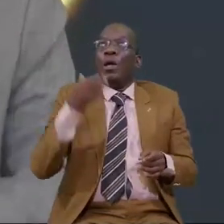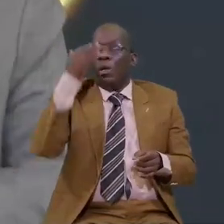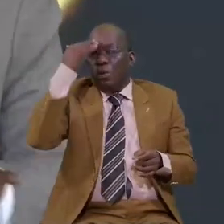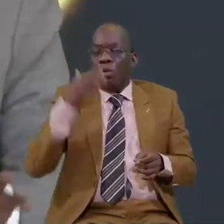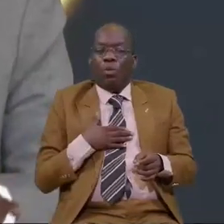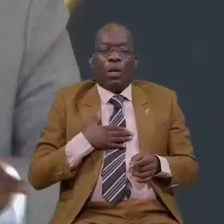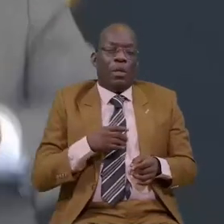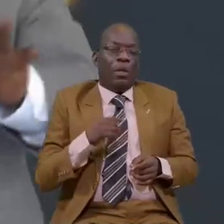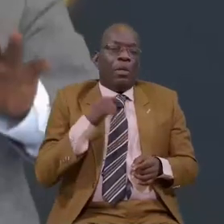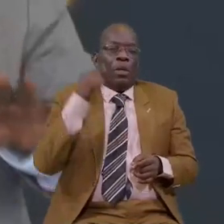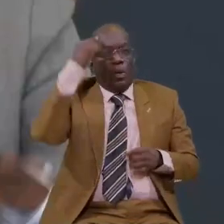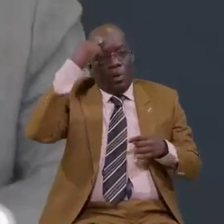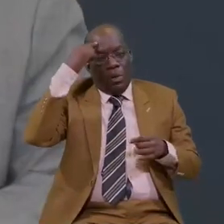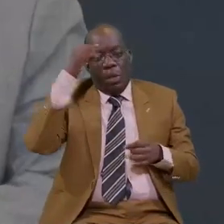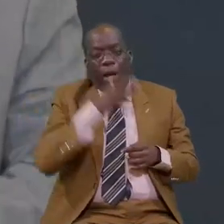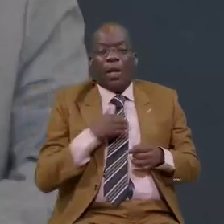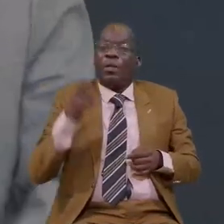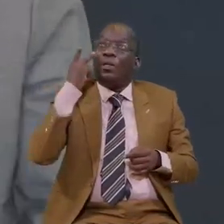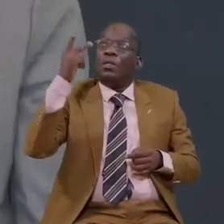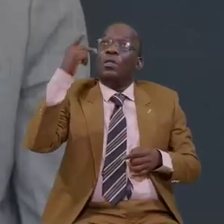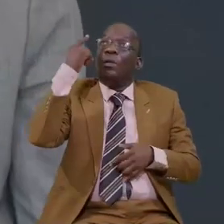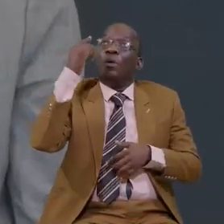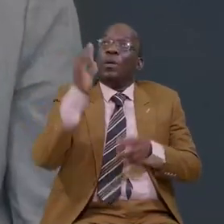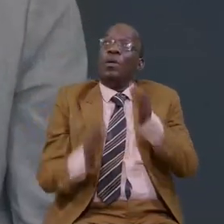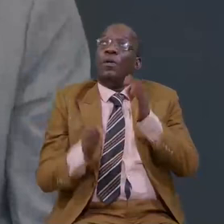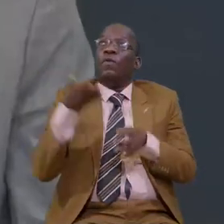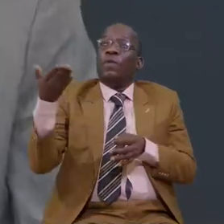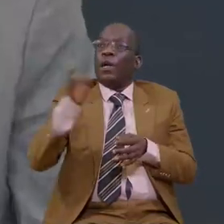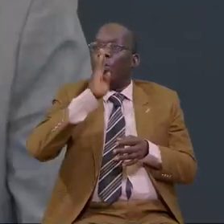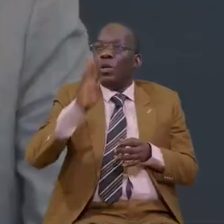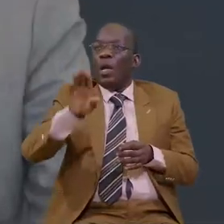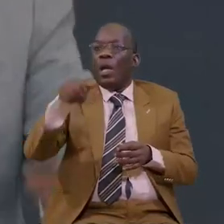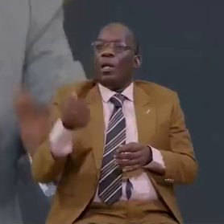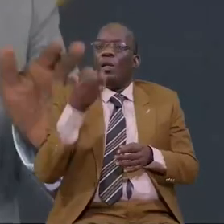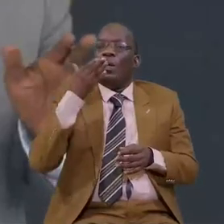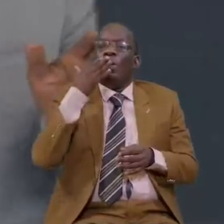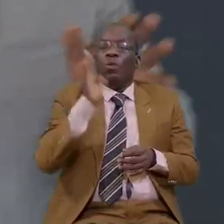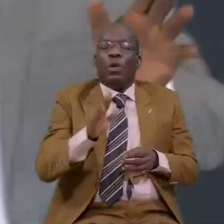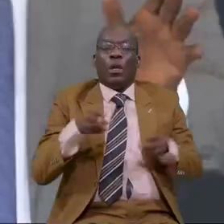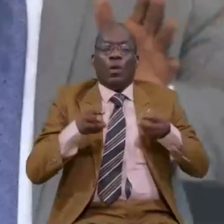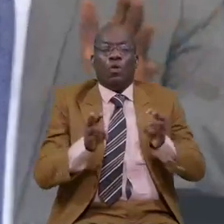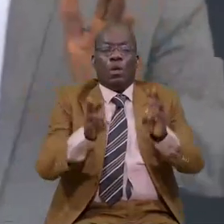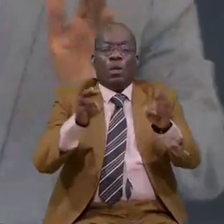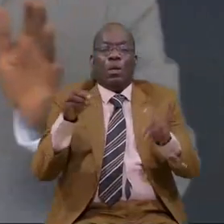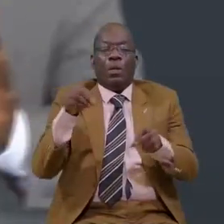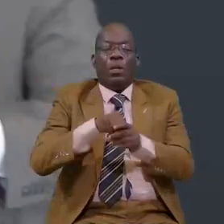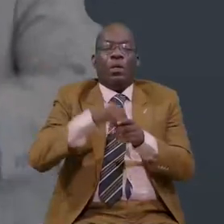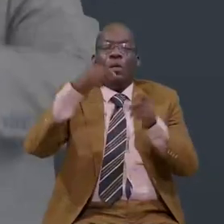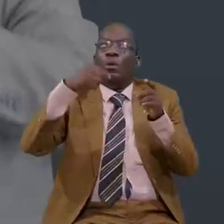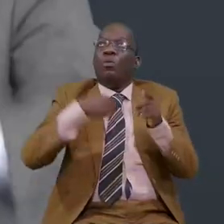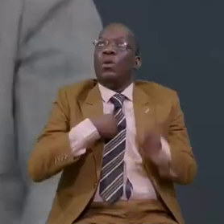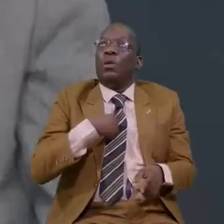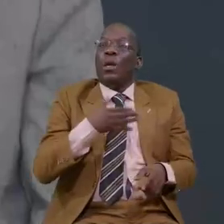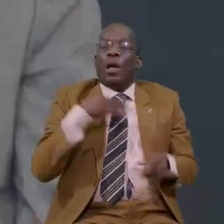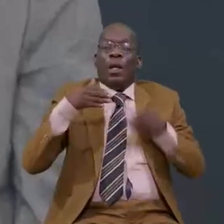cœur, éprouve-moi et connais mes pensées. Dans le verset 24, regarde si je suis sur une mauvaise